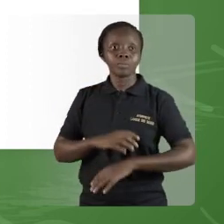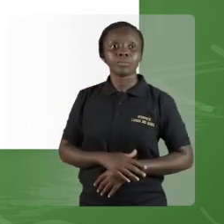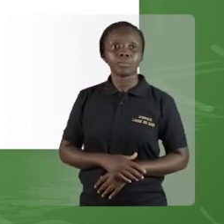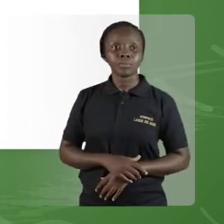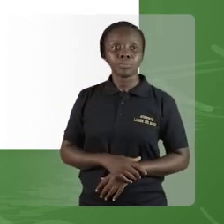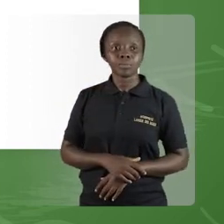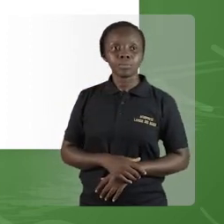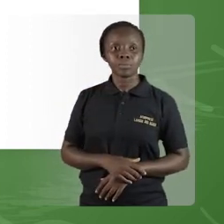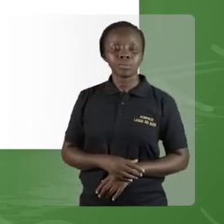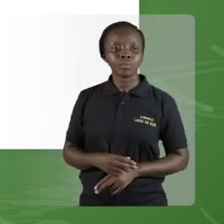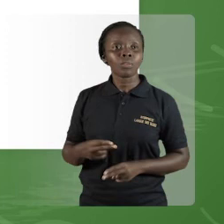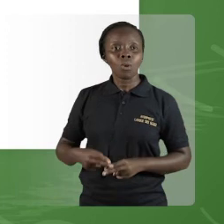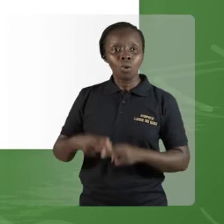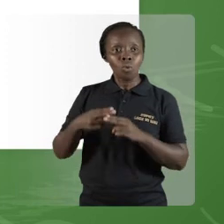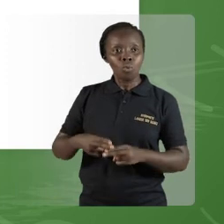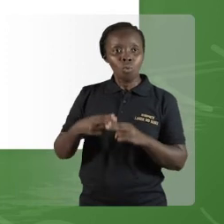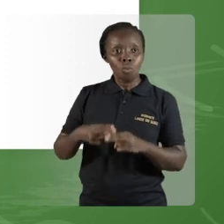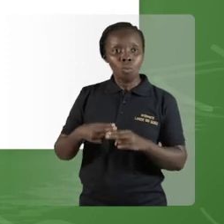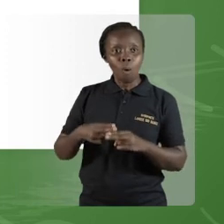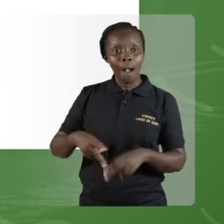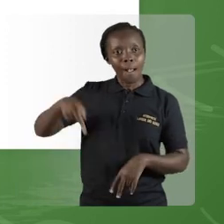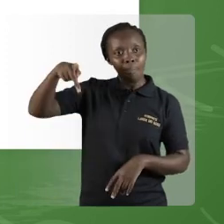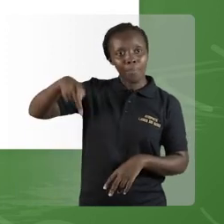le poids P de la tige